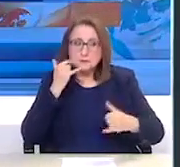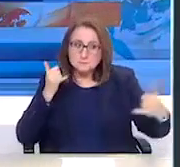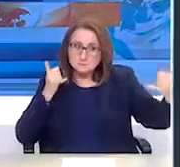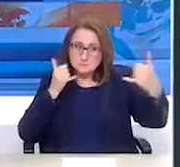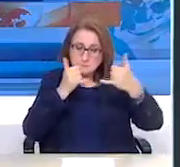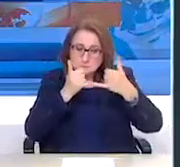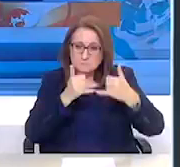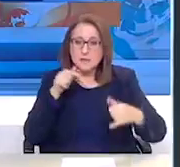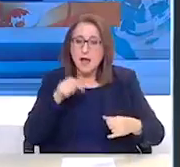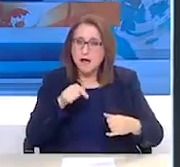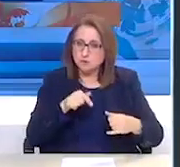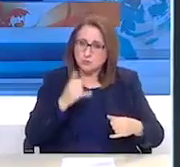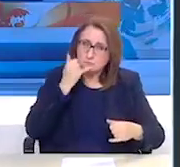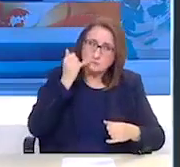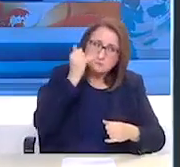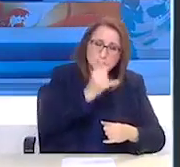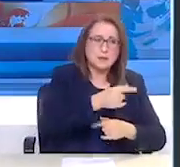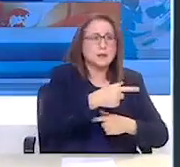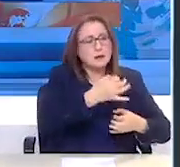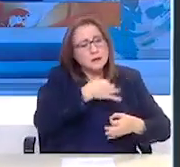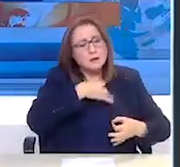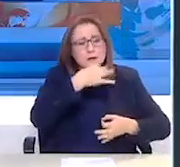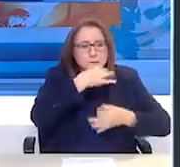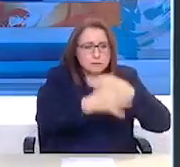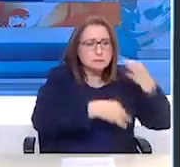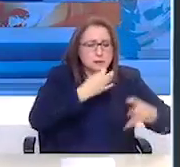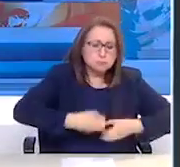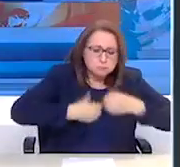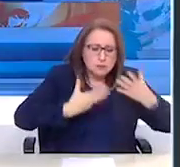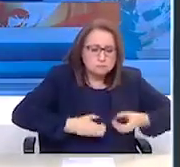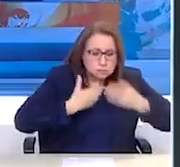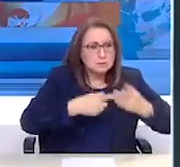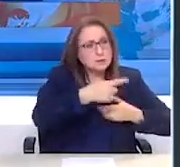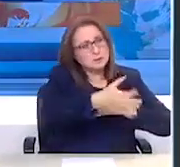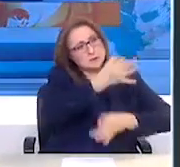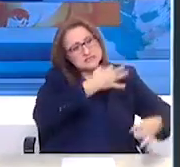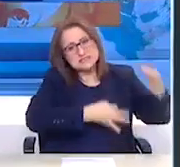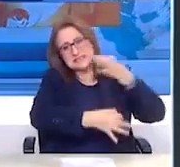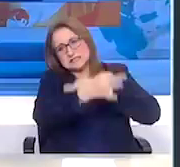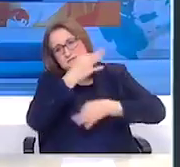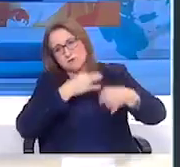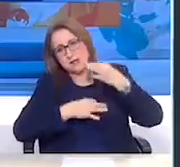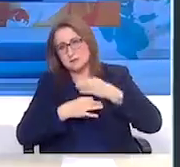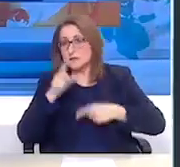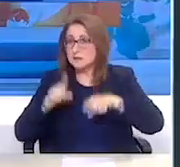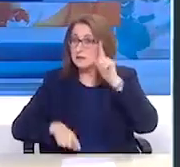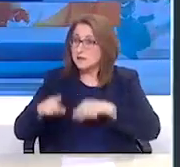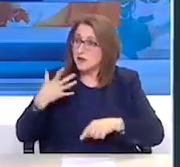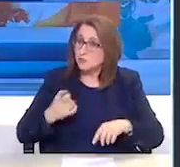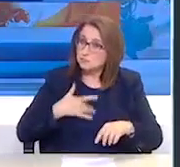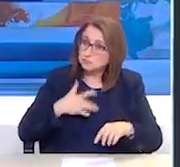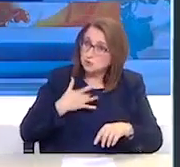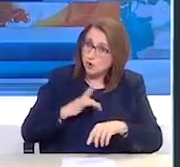Η τηλεφωνική γραμμή βοήθειας δίνει την δυνατότητα σε άτομα που αντιμετωπίζουν κάποιο θέμα ψυχικής υγείας, για